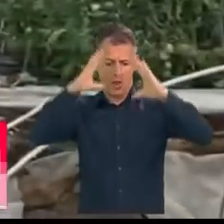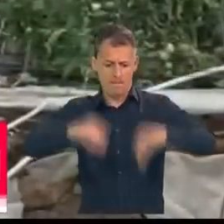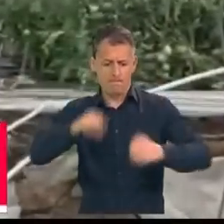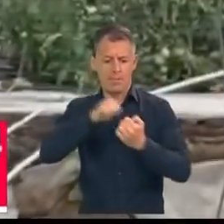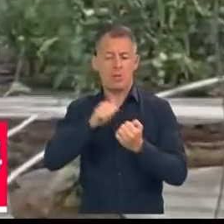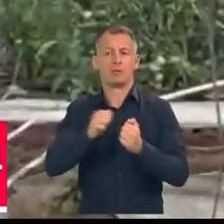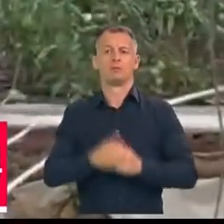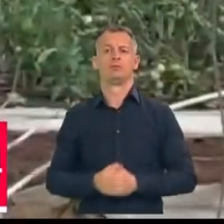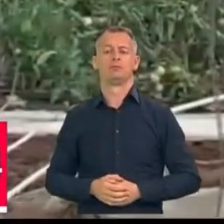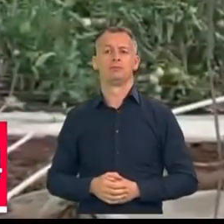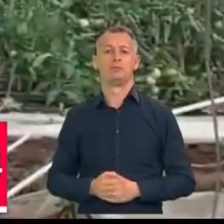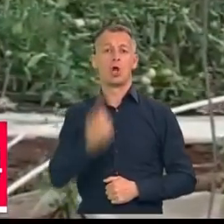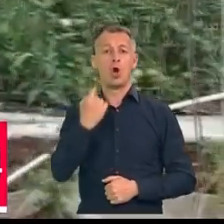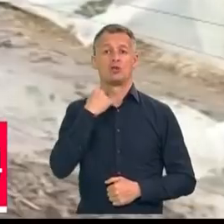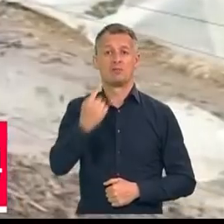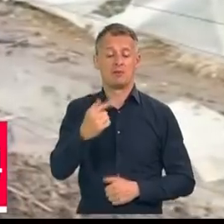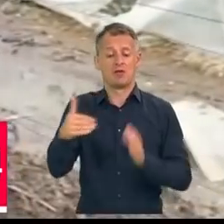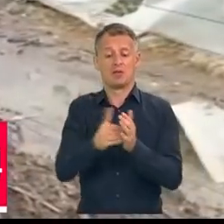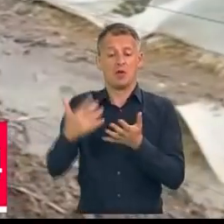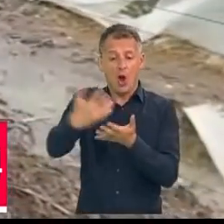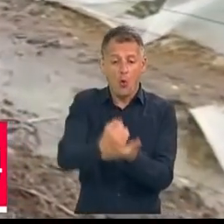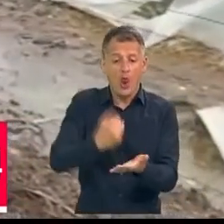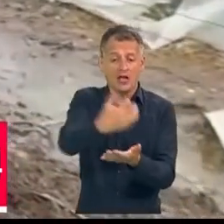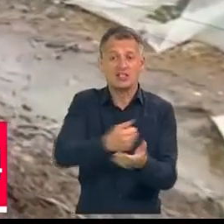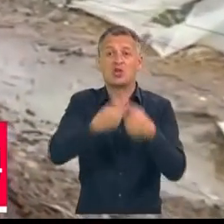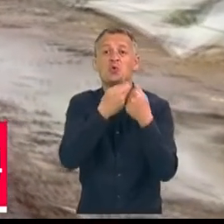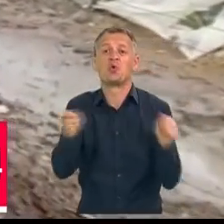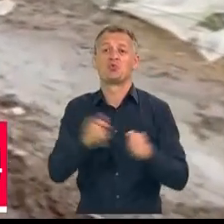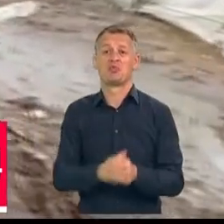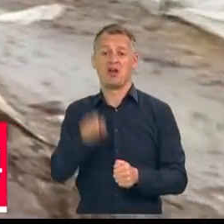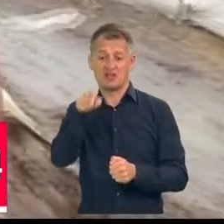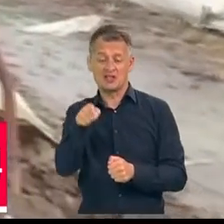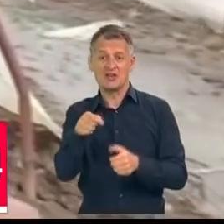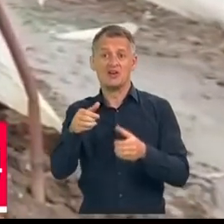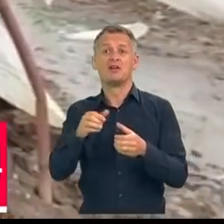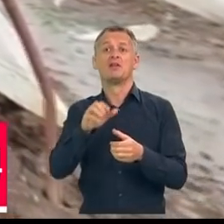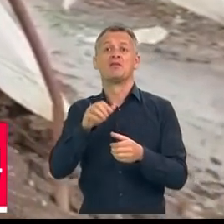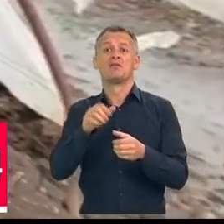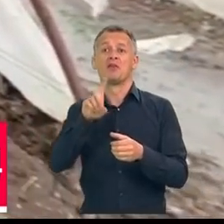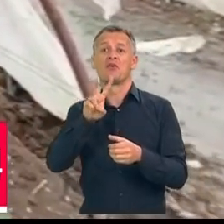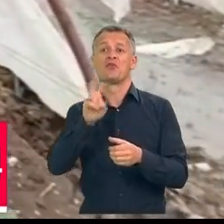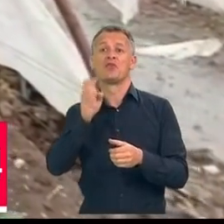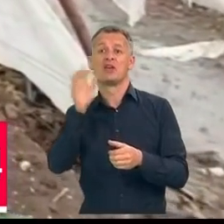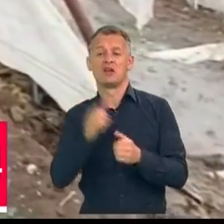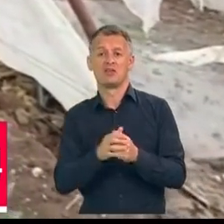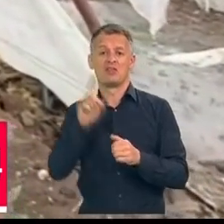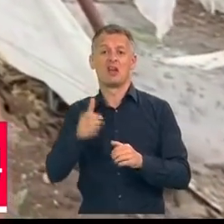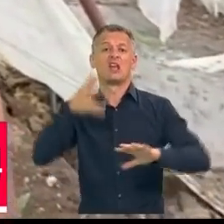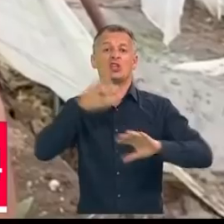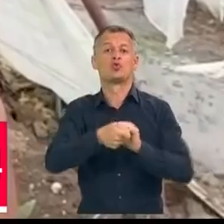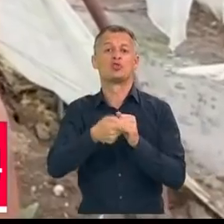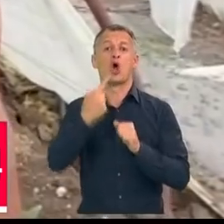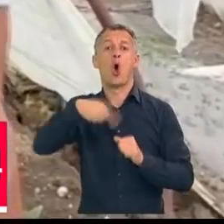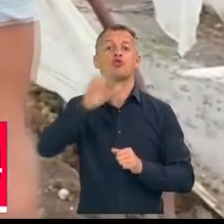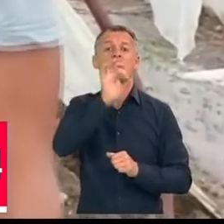absolut nimic. Într-o săptămână erau de recoltat această vânătă, doar e compromisă 100%, deci nu mai